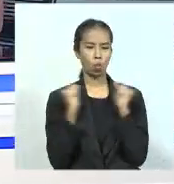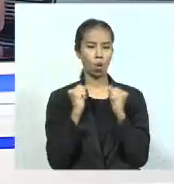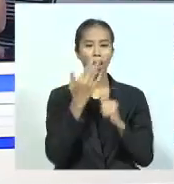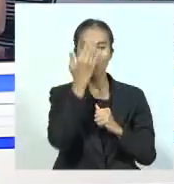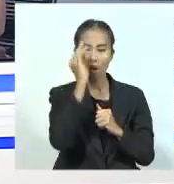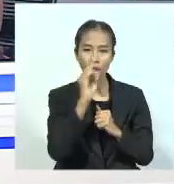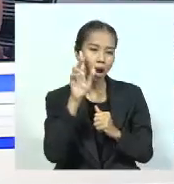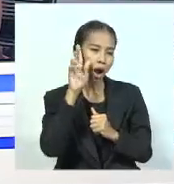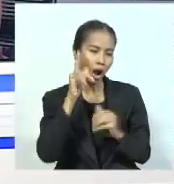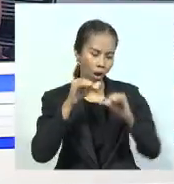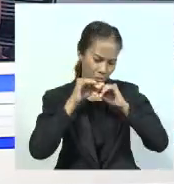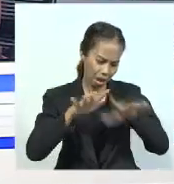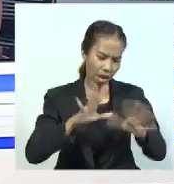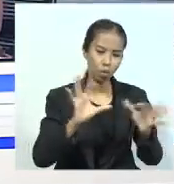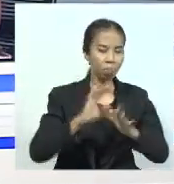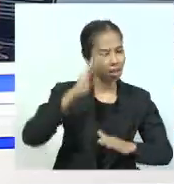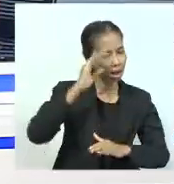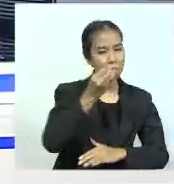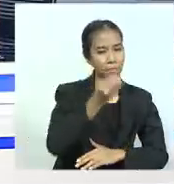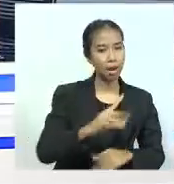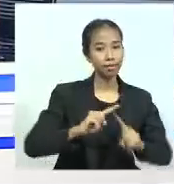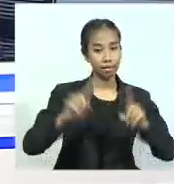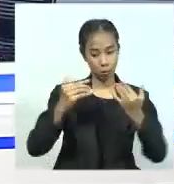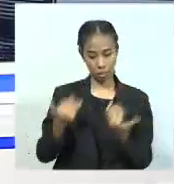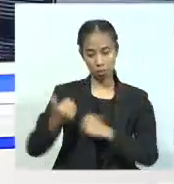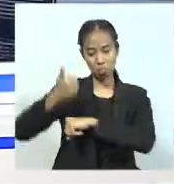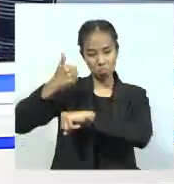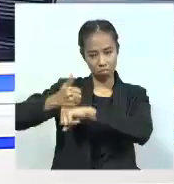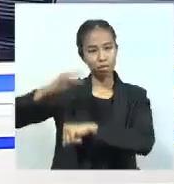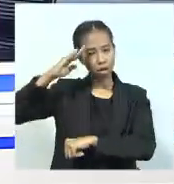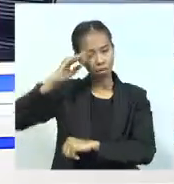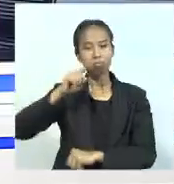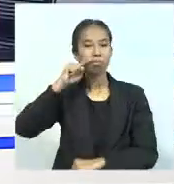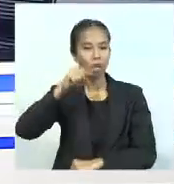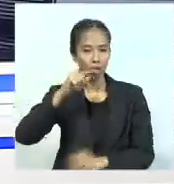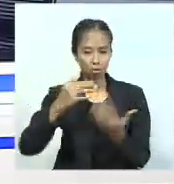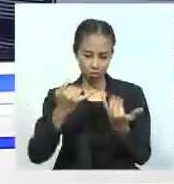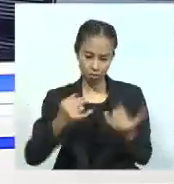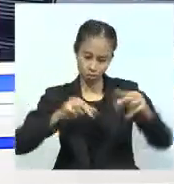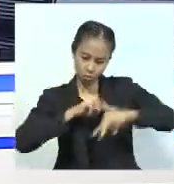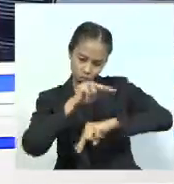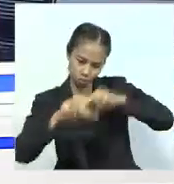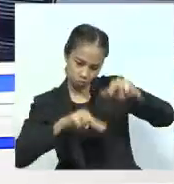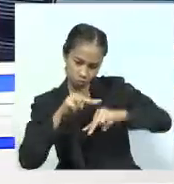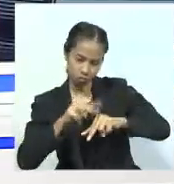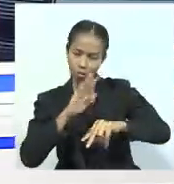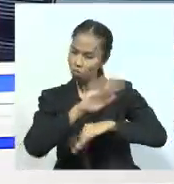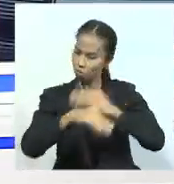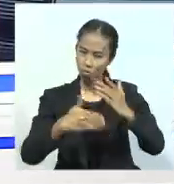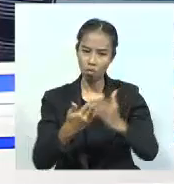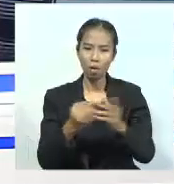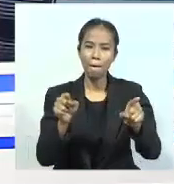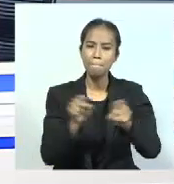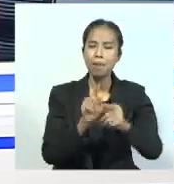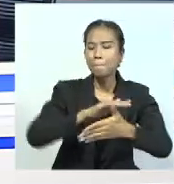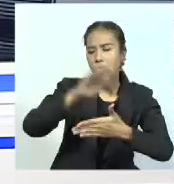ที่ปรากฏออกมาแต่ว่าปีนี้เนี่ยทางผบ.ทบ.ก็เน้นย้ำเลยนะคะว่าจะต้องดูแลใส่ใจทหารทุกนายเนี่ยเหมือนกับ